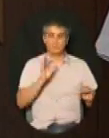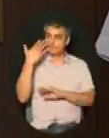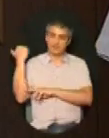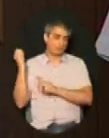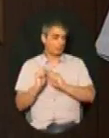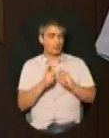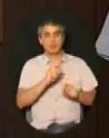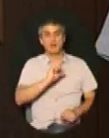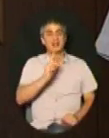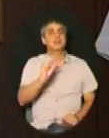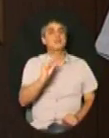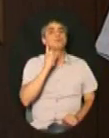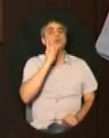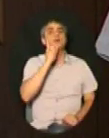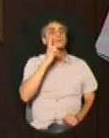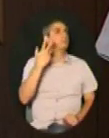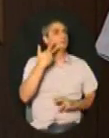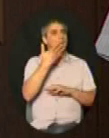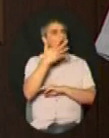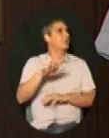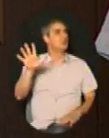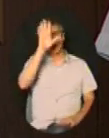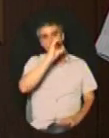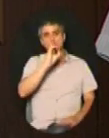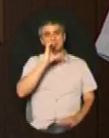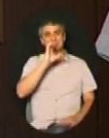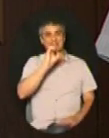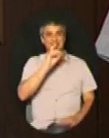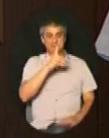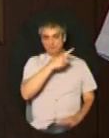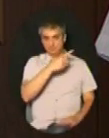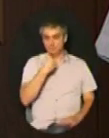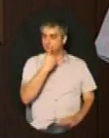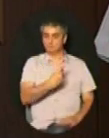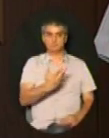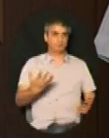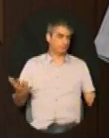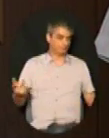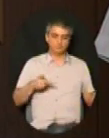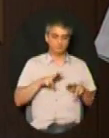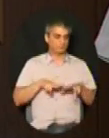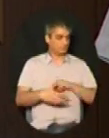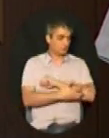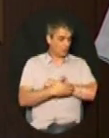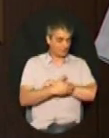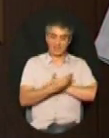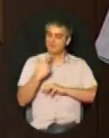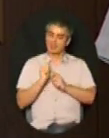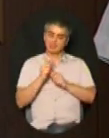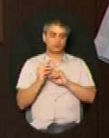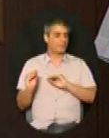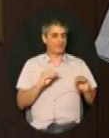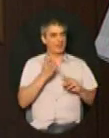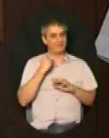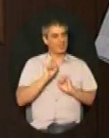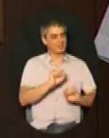המדינה הם מהנמוכים במדינות ה-OECD. אם במדינות ה-OECD, כשבאים ואומרים, יש מצב עוני לפני תשלומי העברה, זאת אומרת,